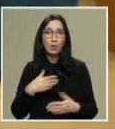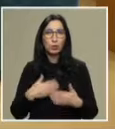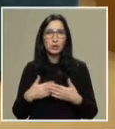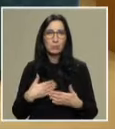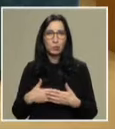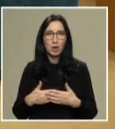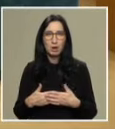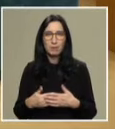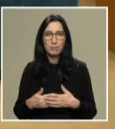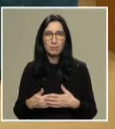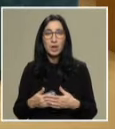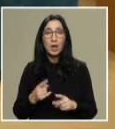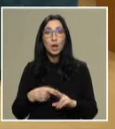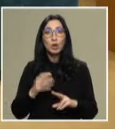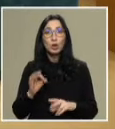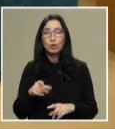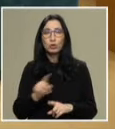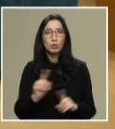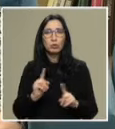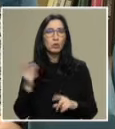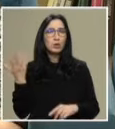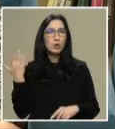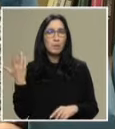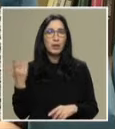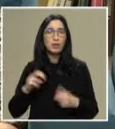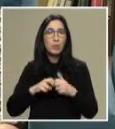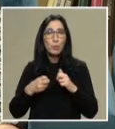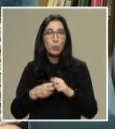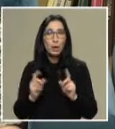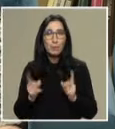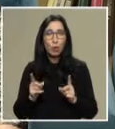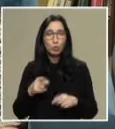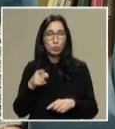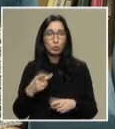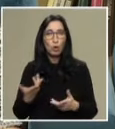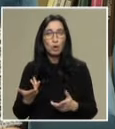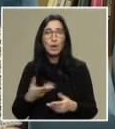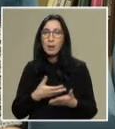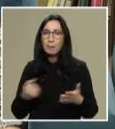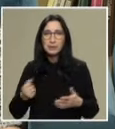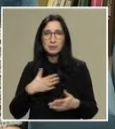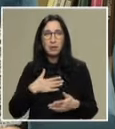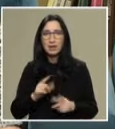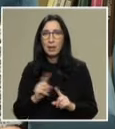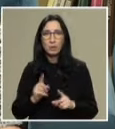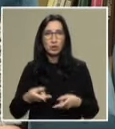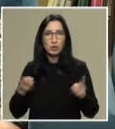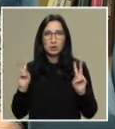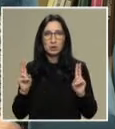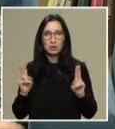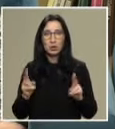споделя. Но то не беше проблем, който той вероятно без мен нямаше да може да